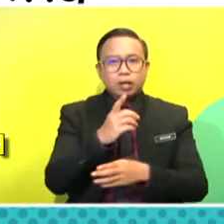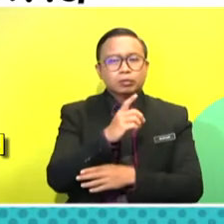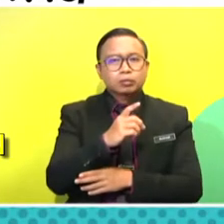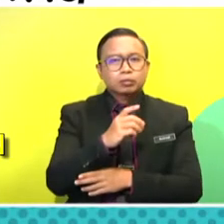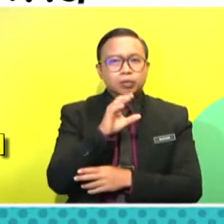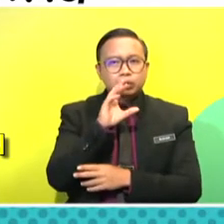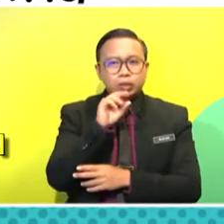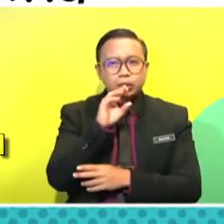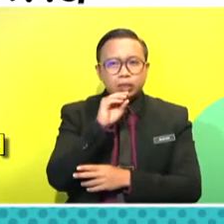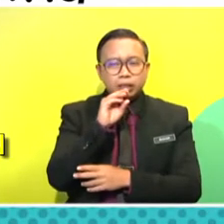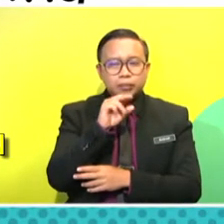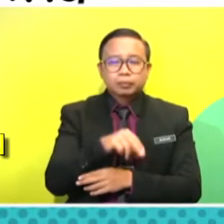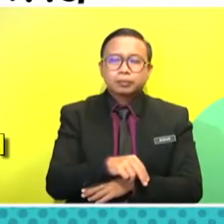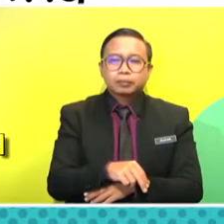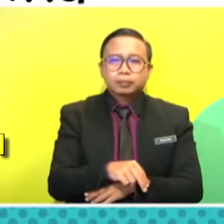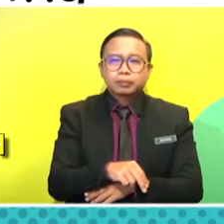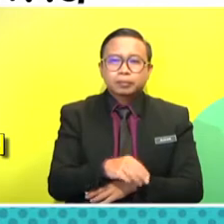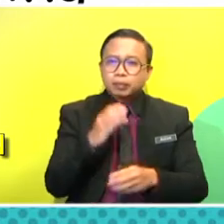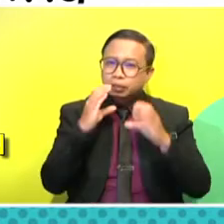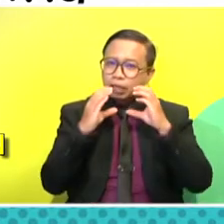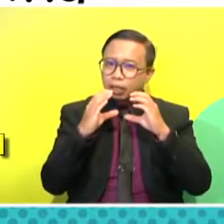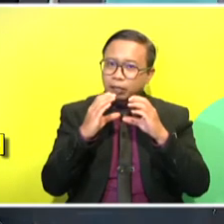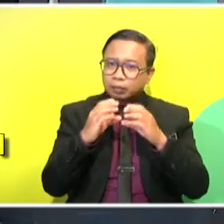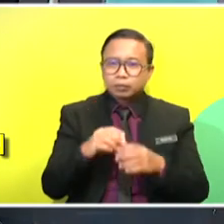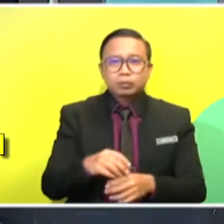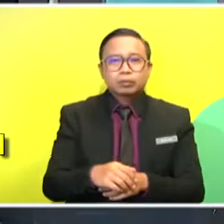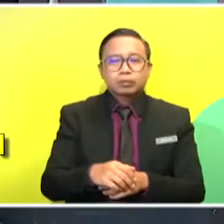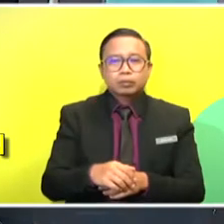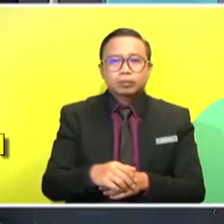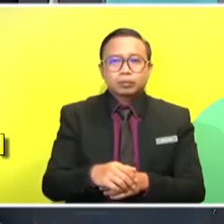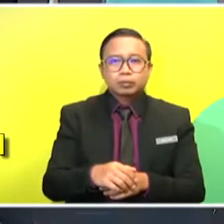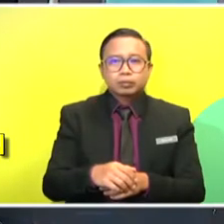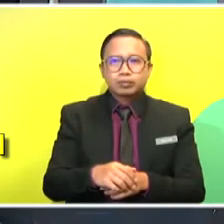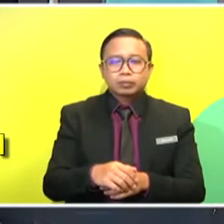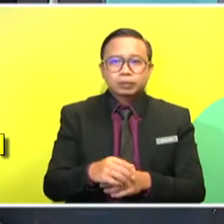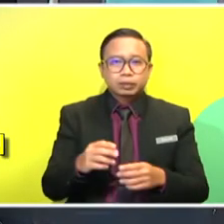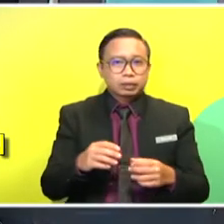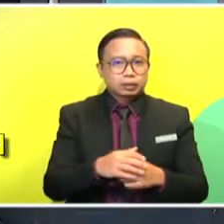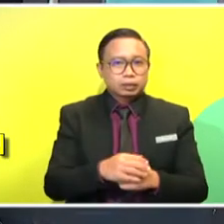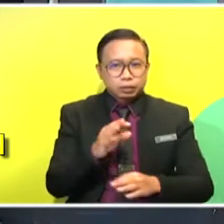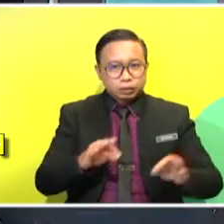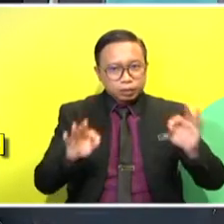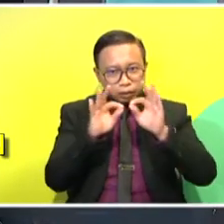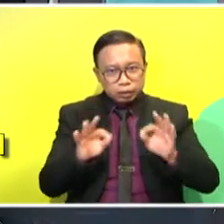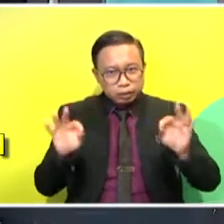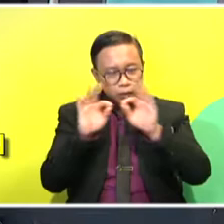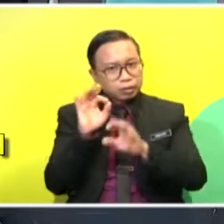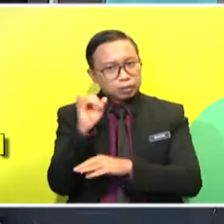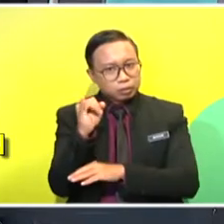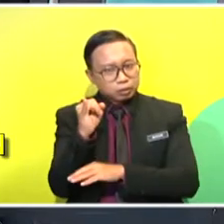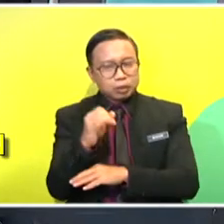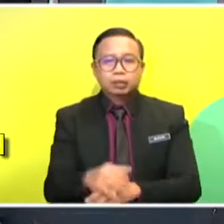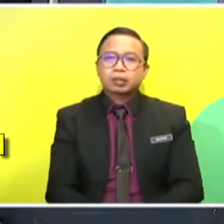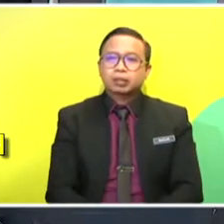Ya. Semasa kita berada di dalam makmal, kita haruslah fokus pada kerja yang kita lakukan. Jadi bila kita bising,